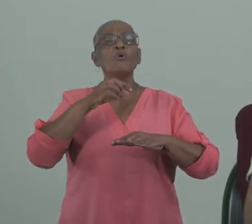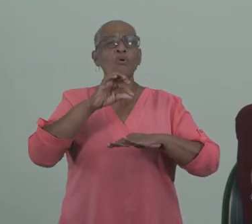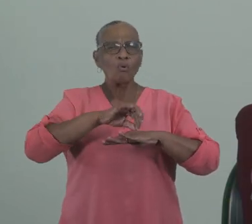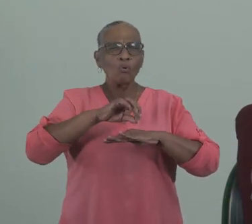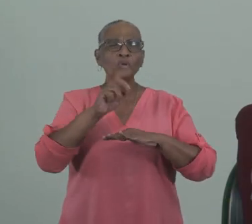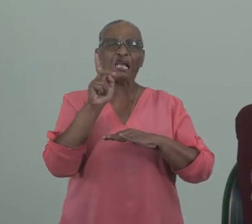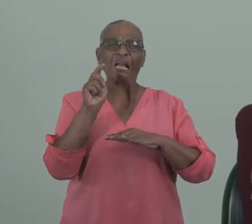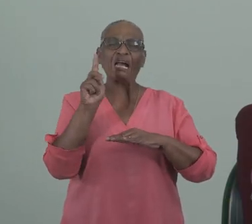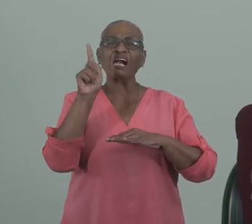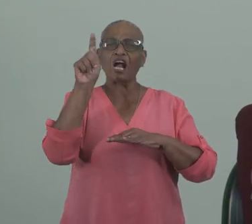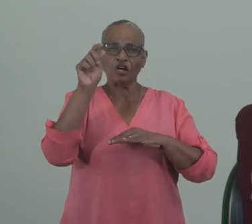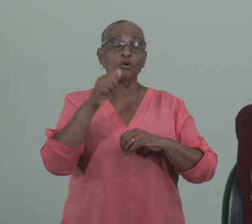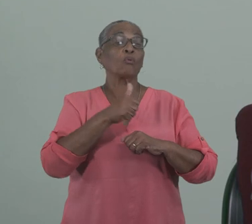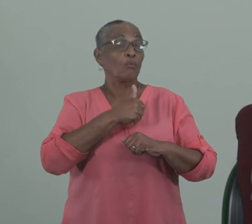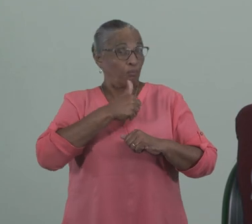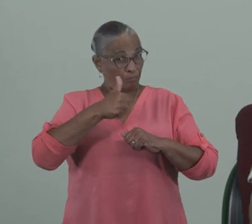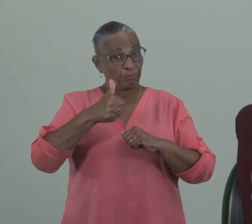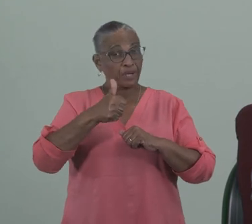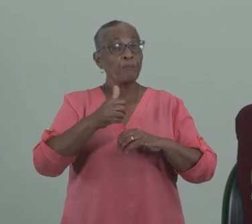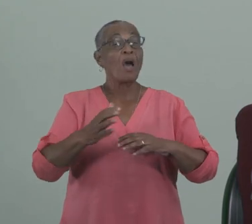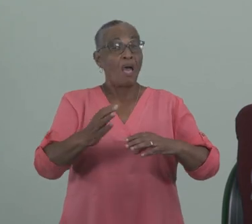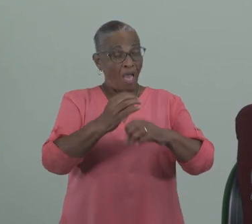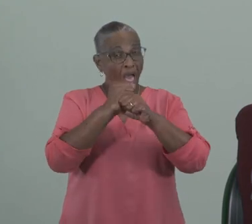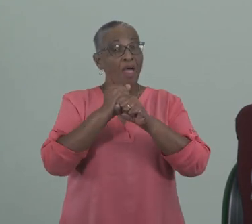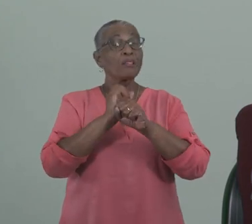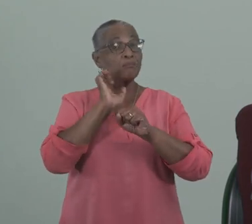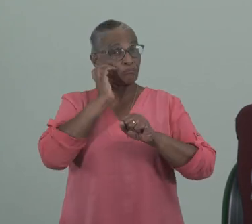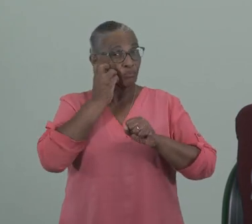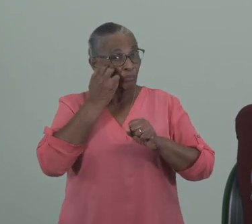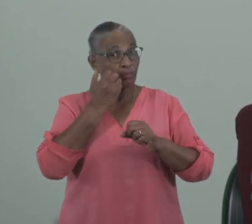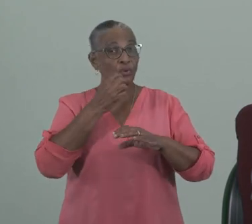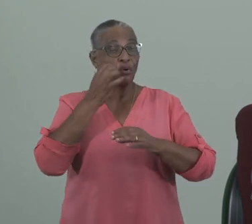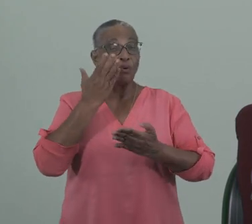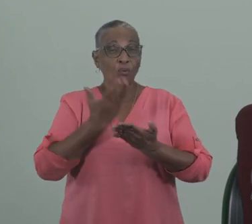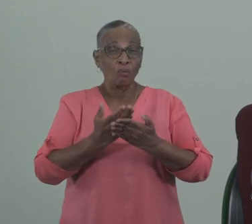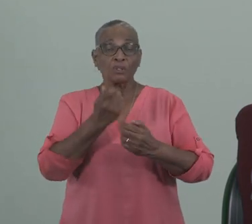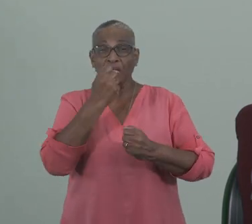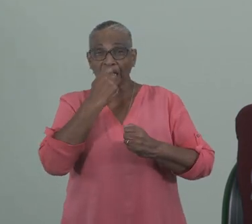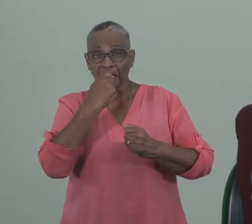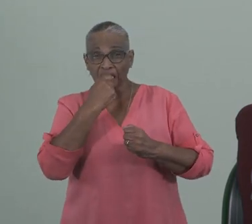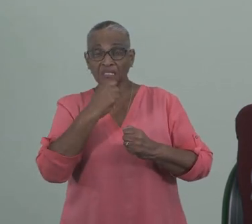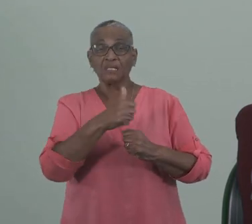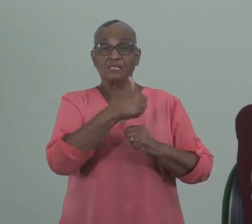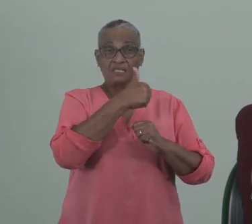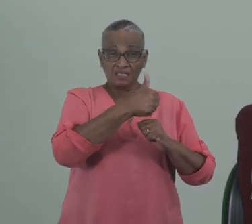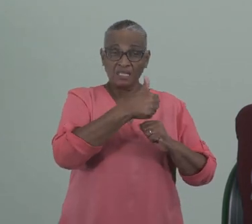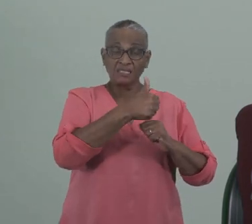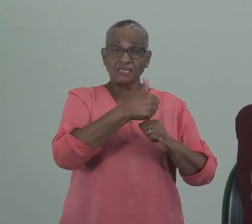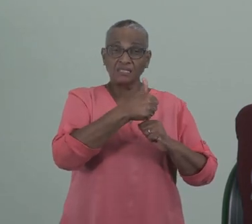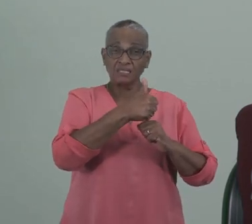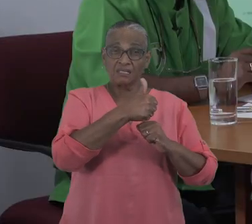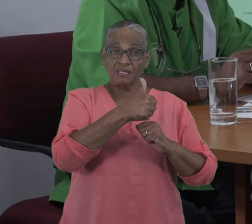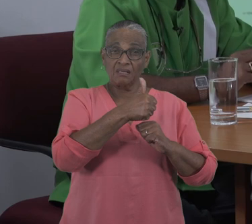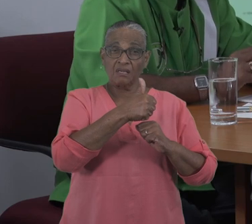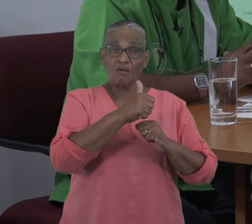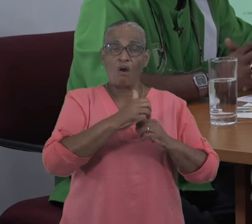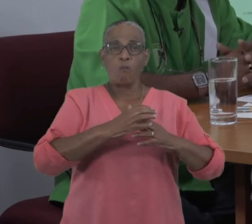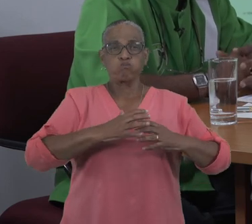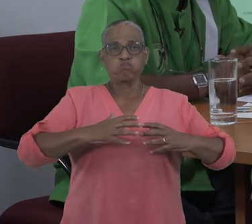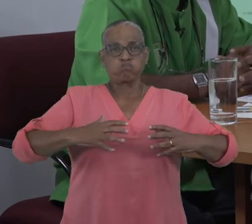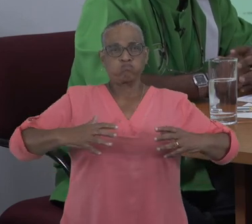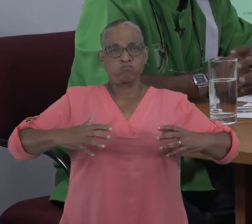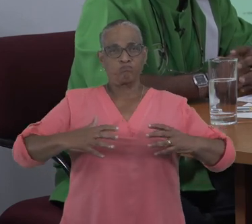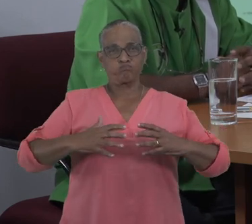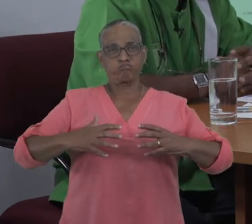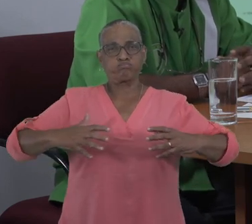Het schijnt ook goed tegen kanker te zijn, met name het maag-darm aandoeningen. Dat is 5. Nummer 6, als